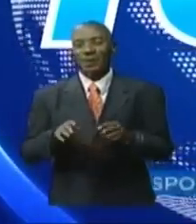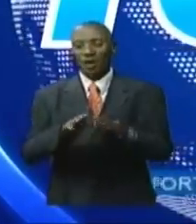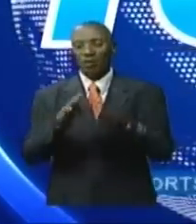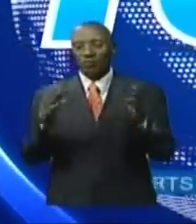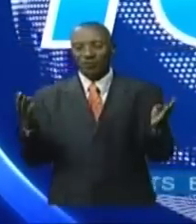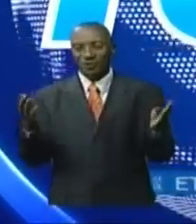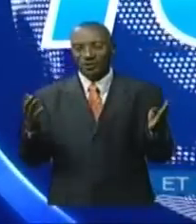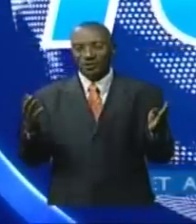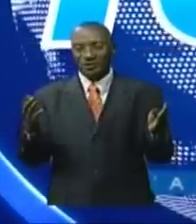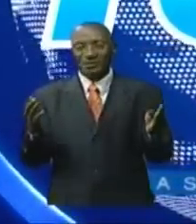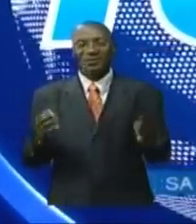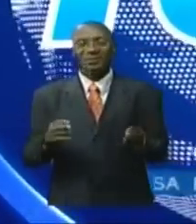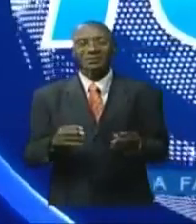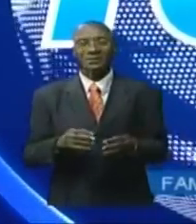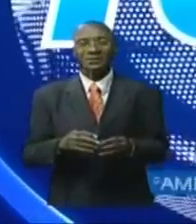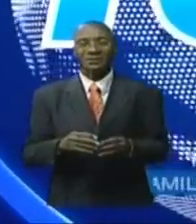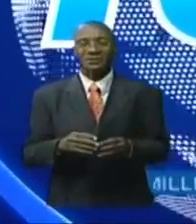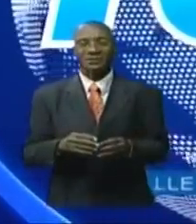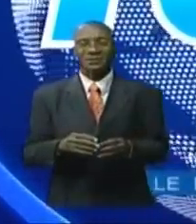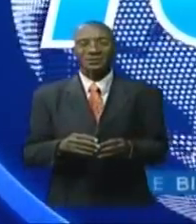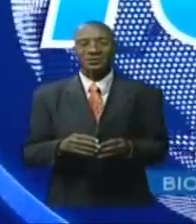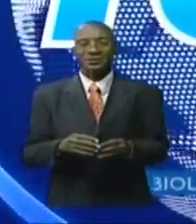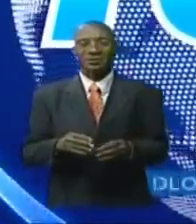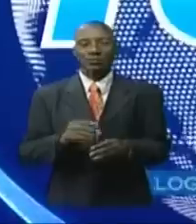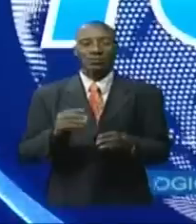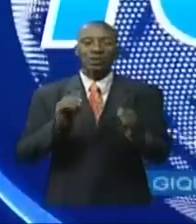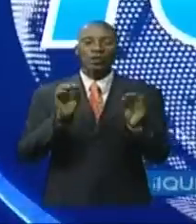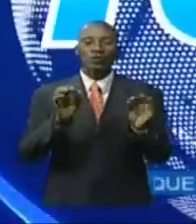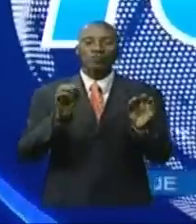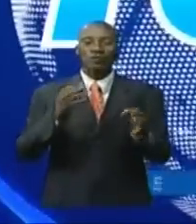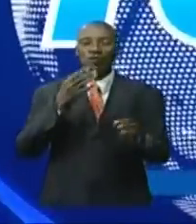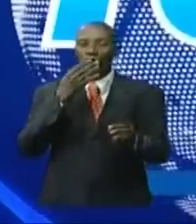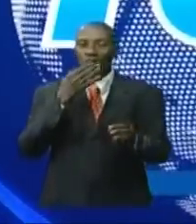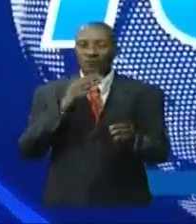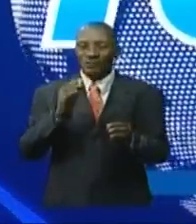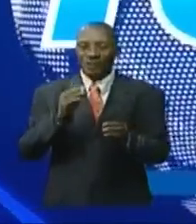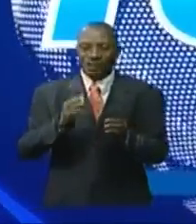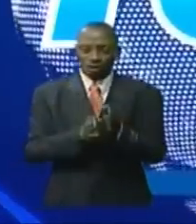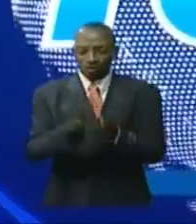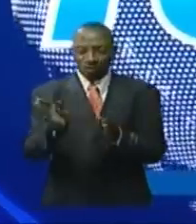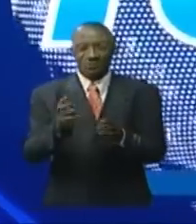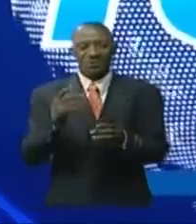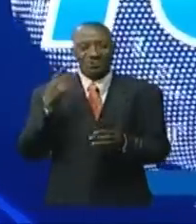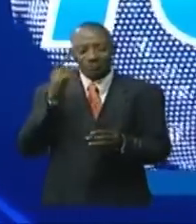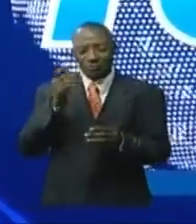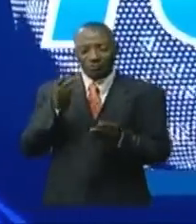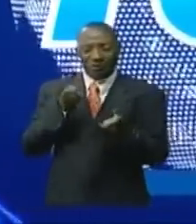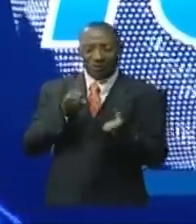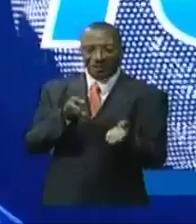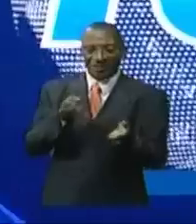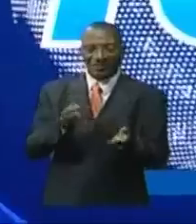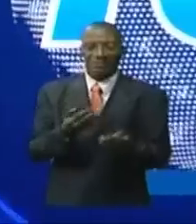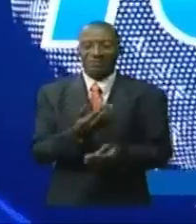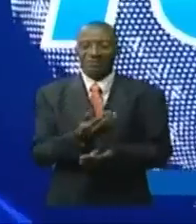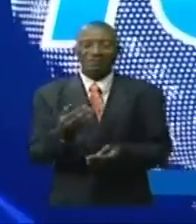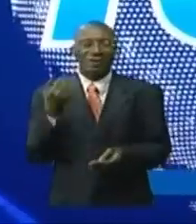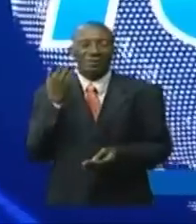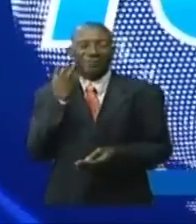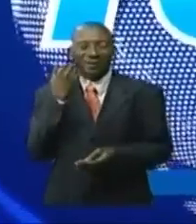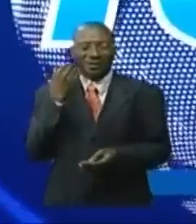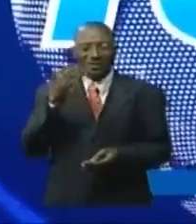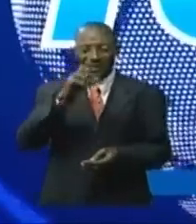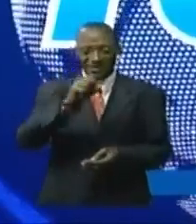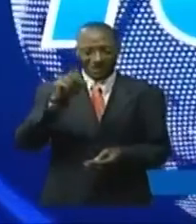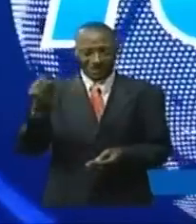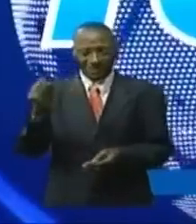Mabanga à Kalamu. C'était dans le cadre de la célébration de la journée mondiale de drépanocytose le 15 juin de chaque année. Marie